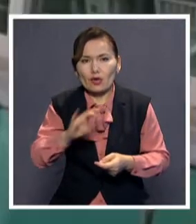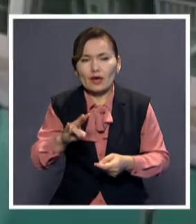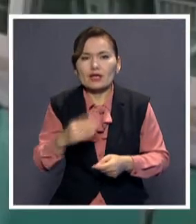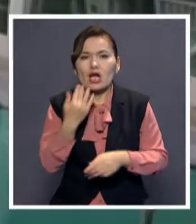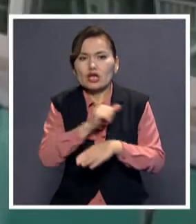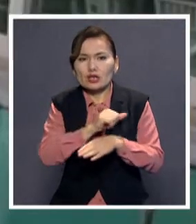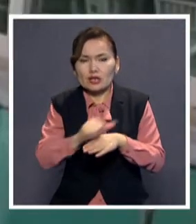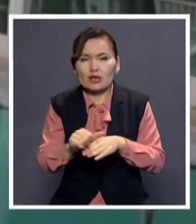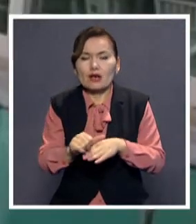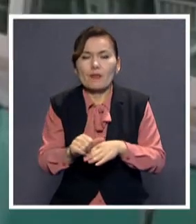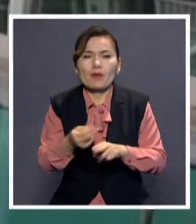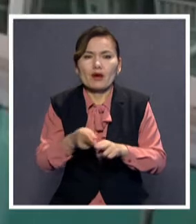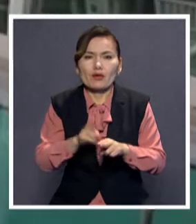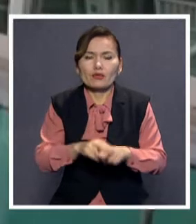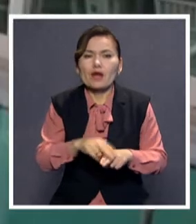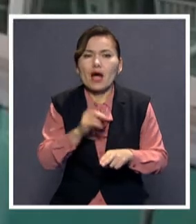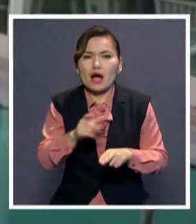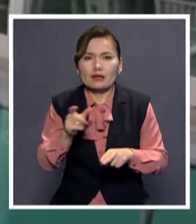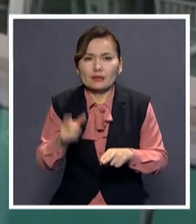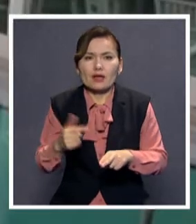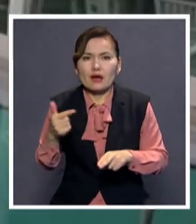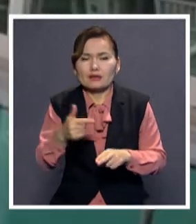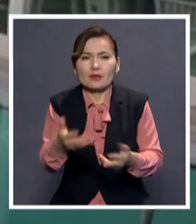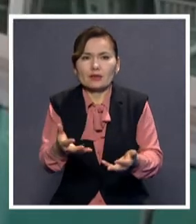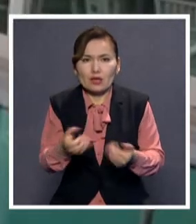шетелдіктердің азаматтық алуын жеңілдеткен еді.